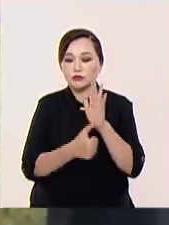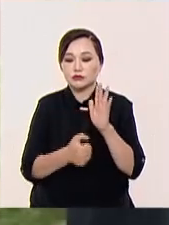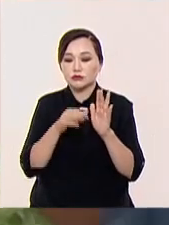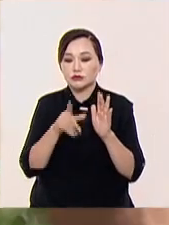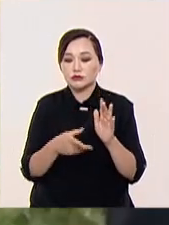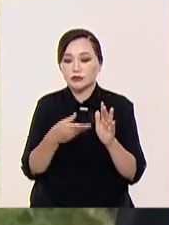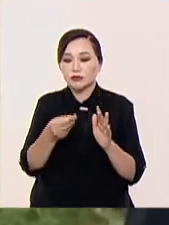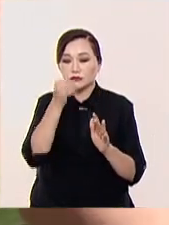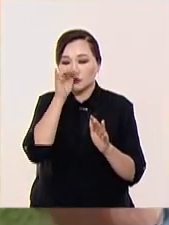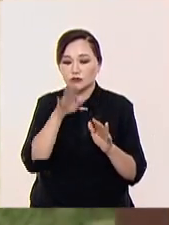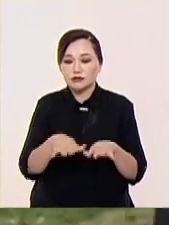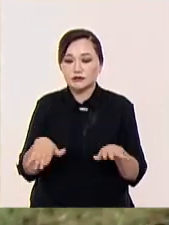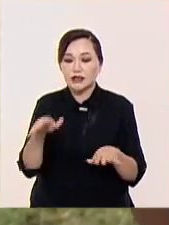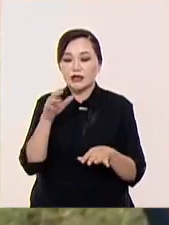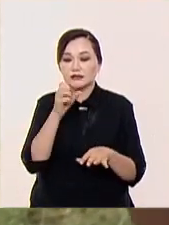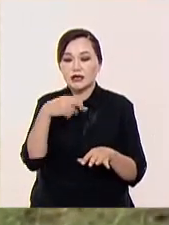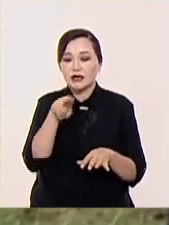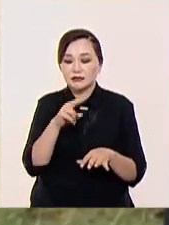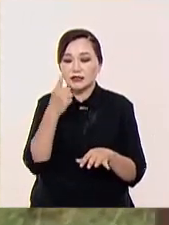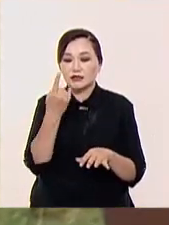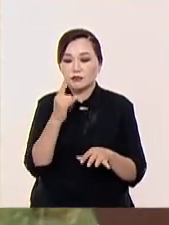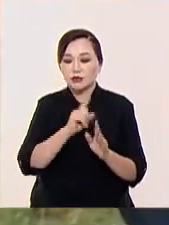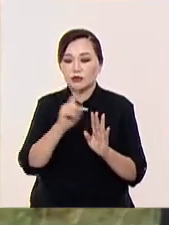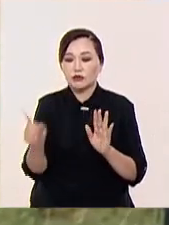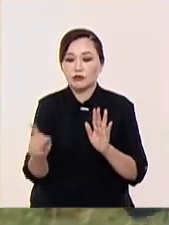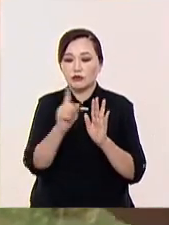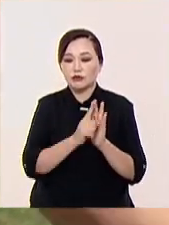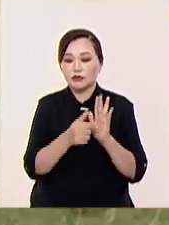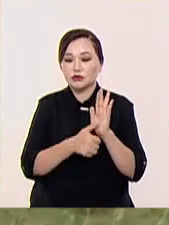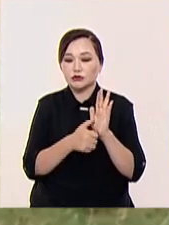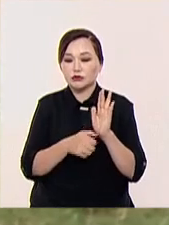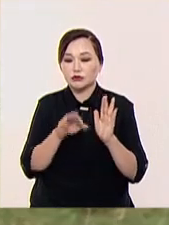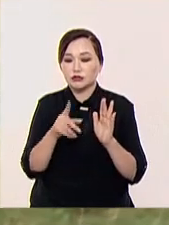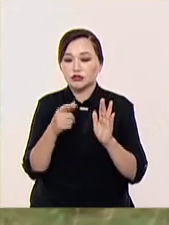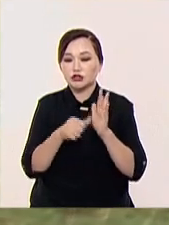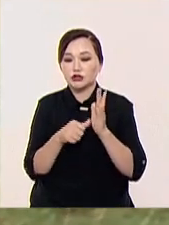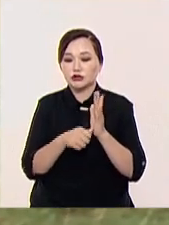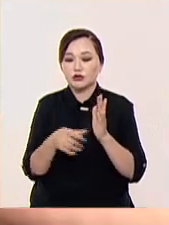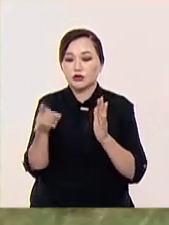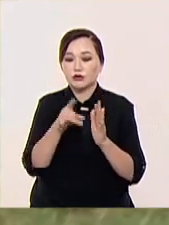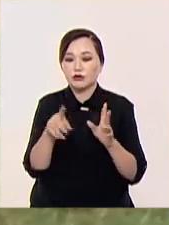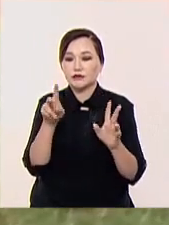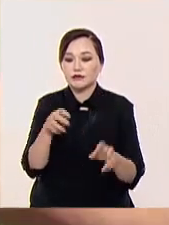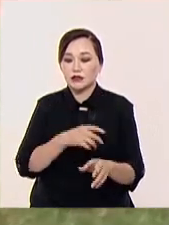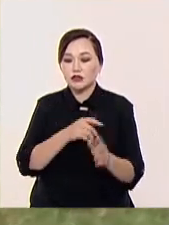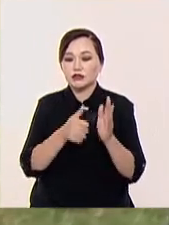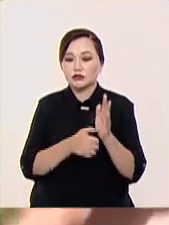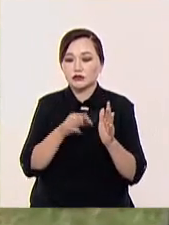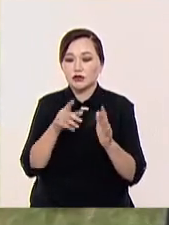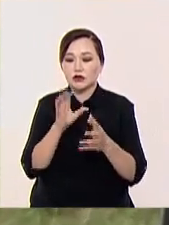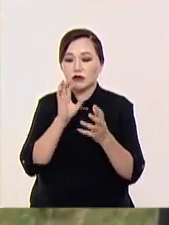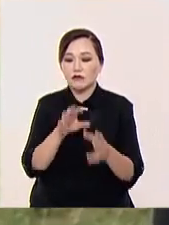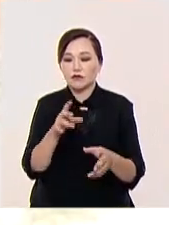алмаймыз. Садикке барады. Күнде 600 теңге бір баланы апарып келу үшін 600 теңге керек шес тойға. Біздер 600 теңге бере алмаймыз. Автобус қойсын,